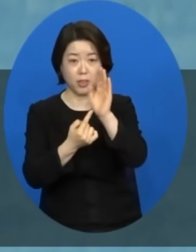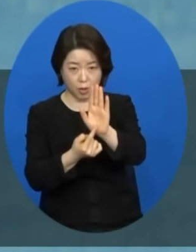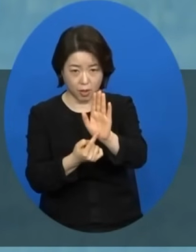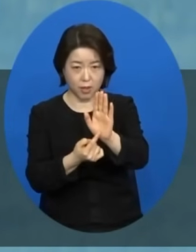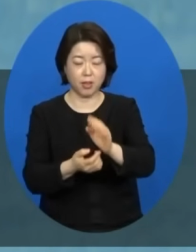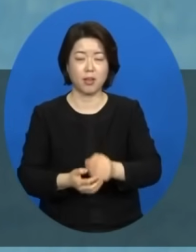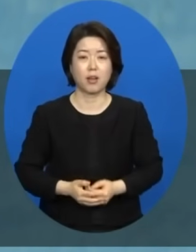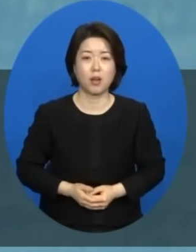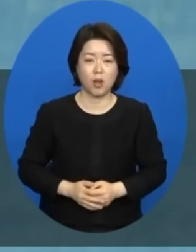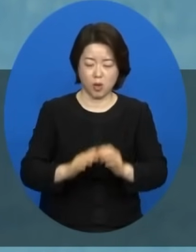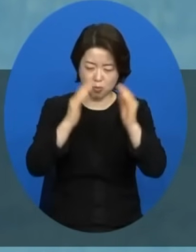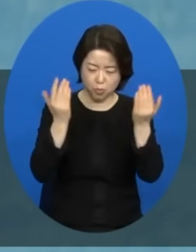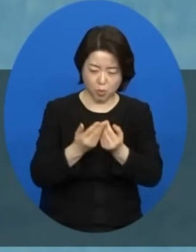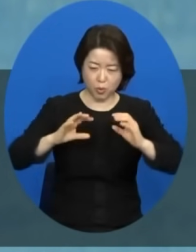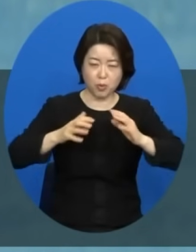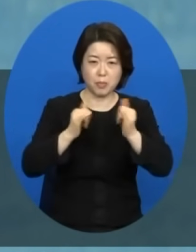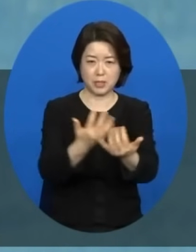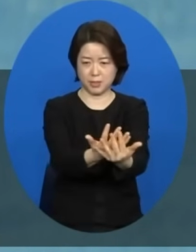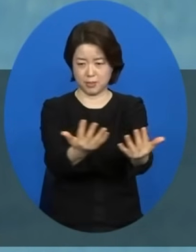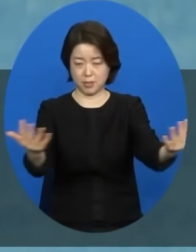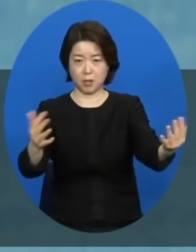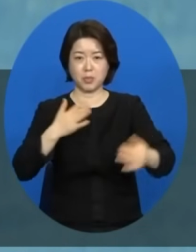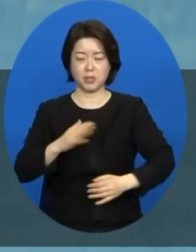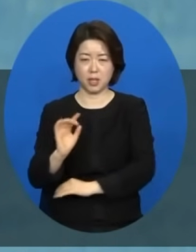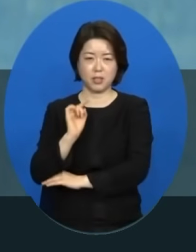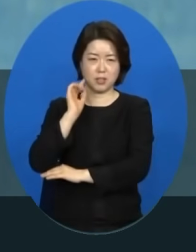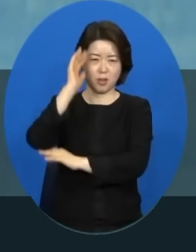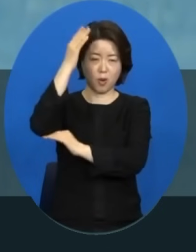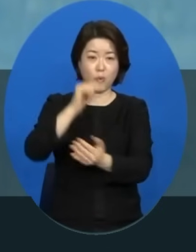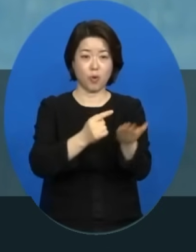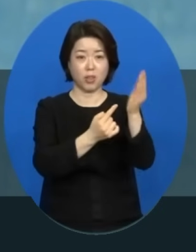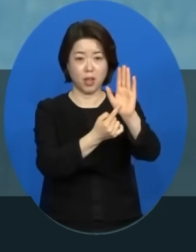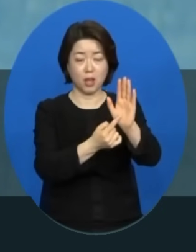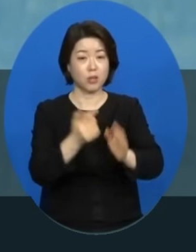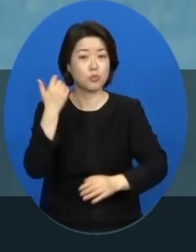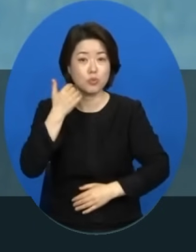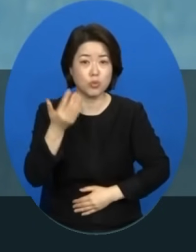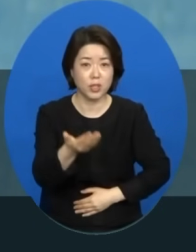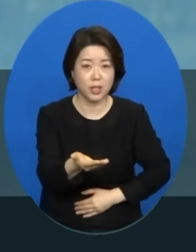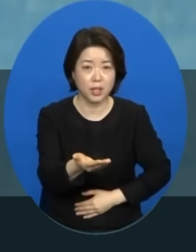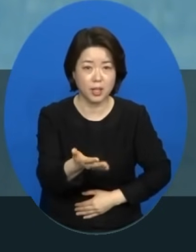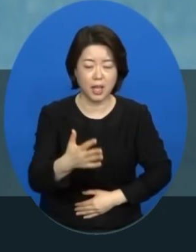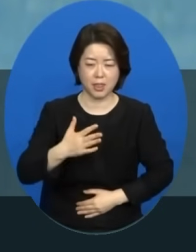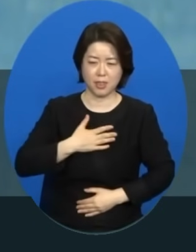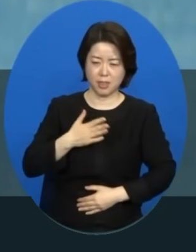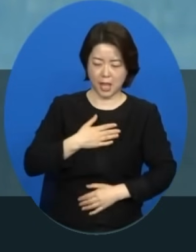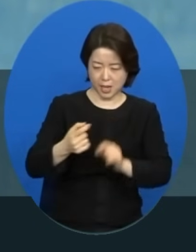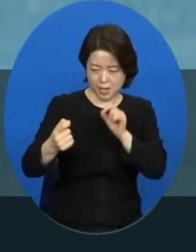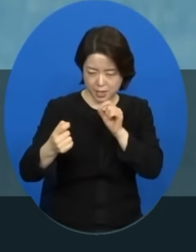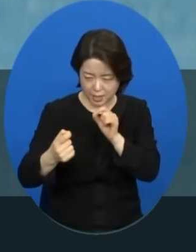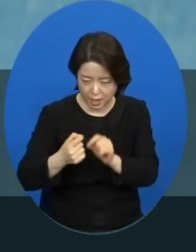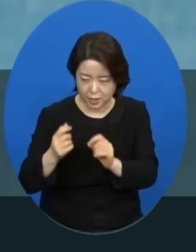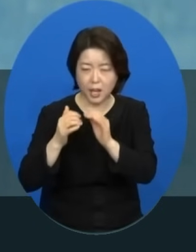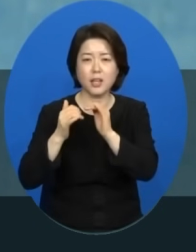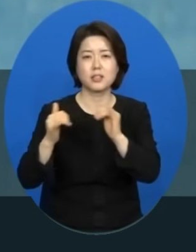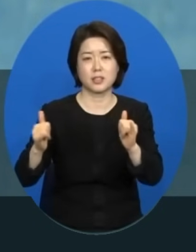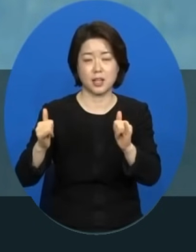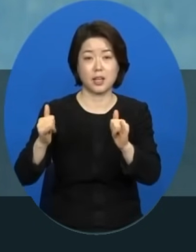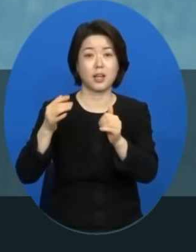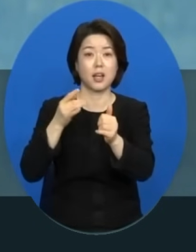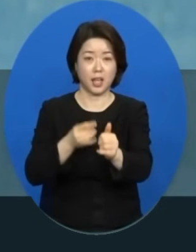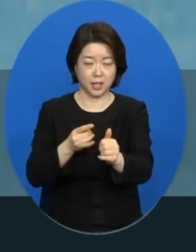드러내겠고 온 백성 앞에서 내 영광을 나타내리라. 누구에게요? 나를 가까이 하는